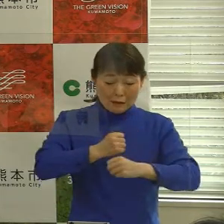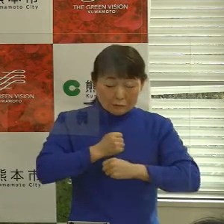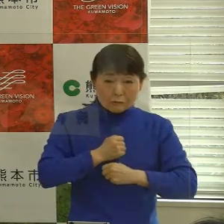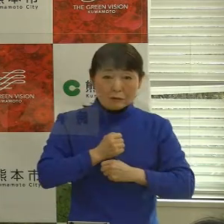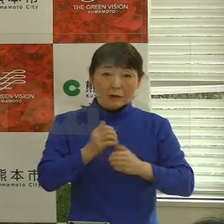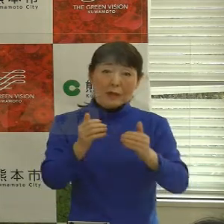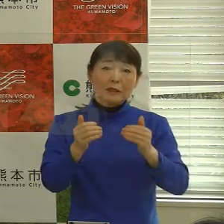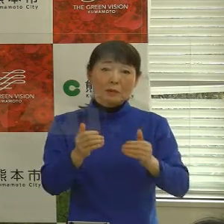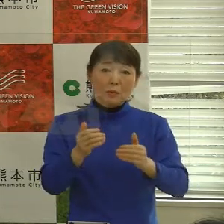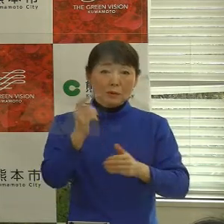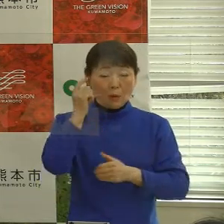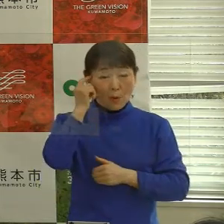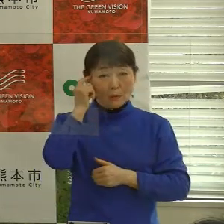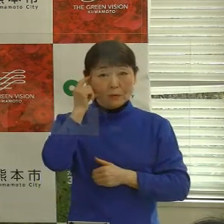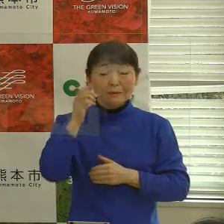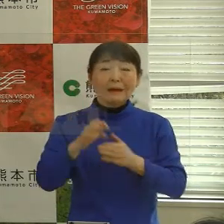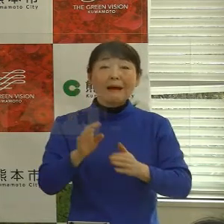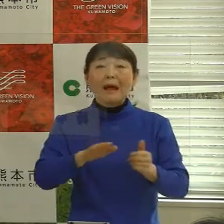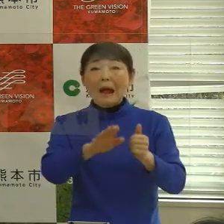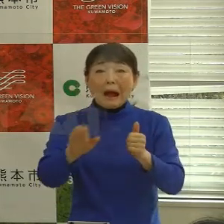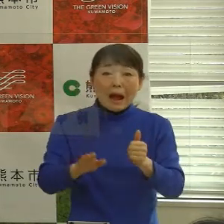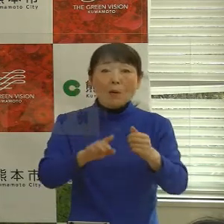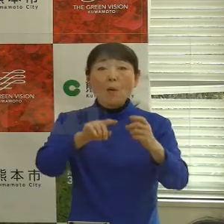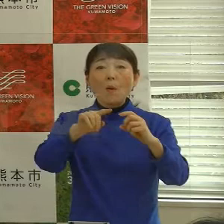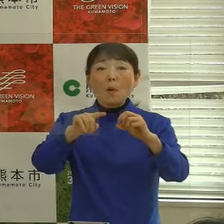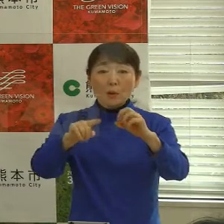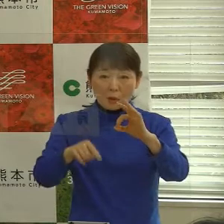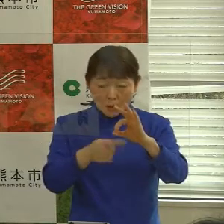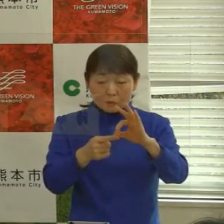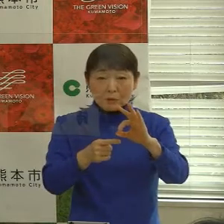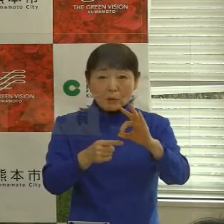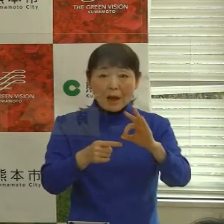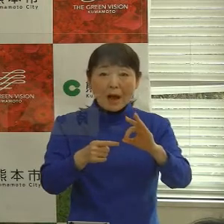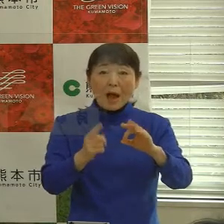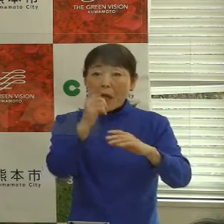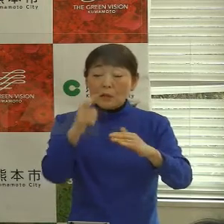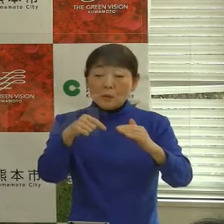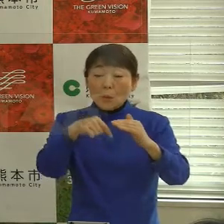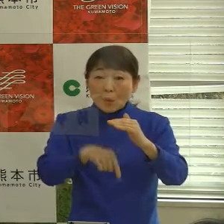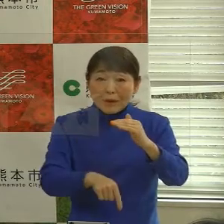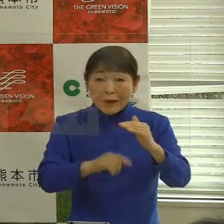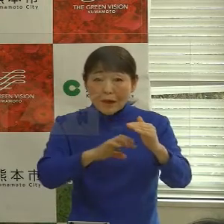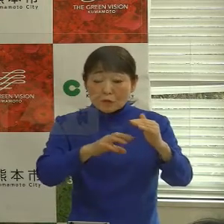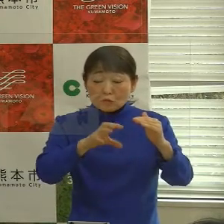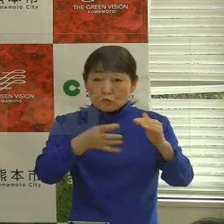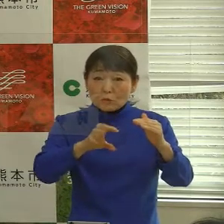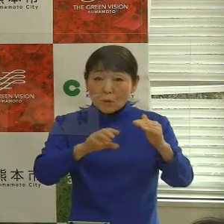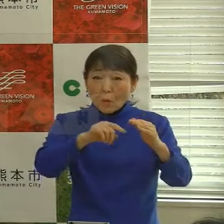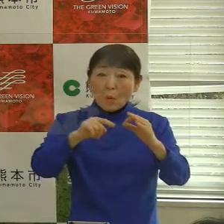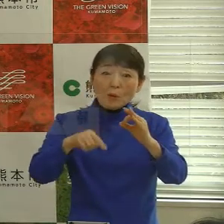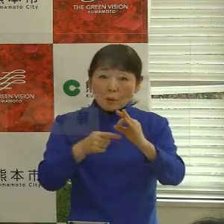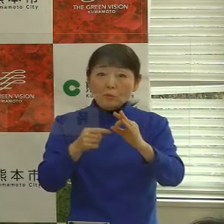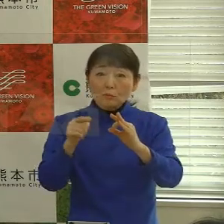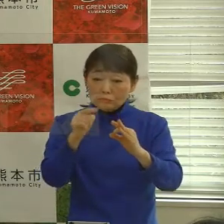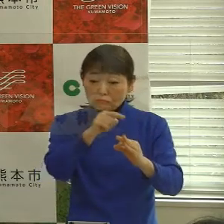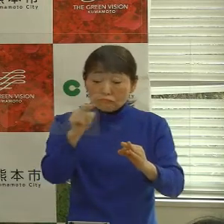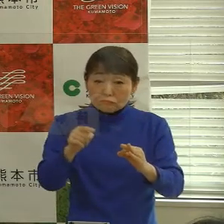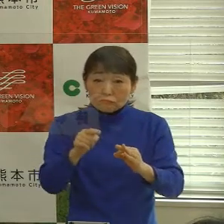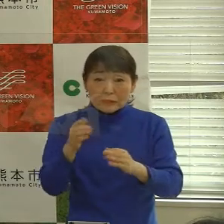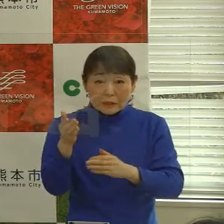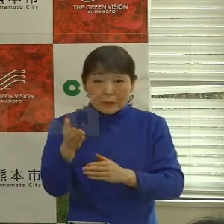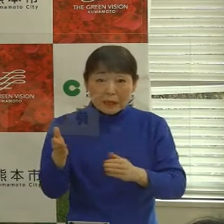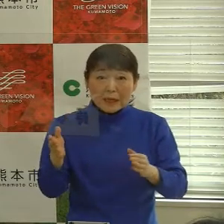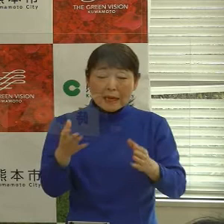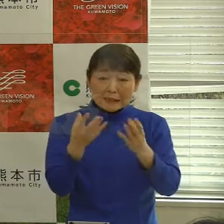というふうに思います。ですから環境局や上下水道局に私の方からも指示をしまして、まあ、きちんとしたその水質であると